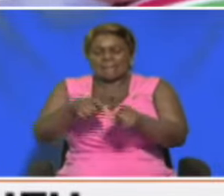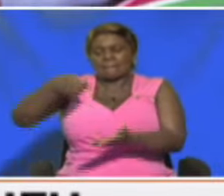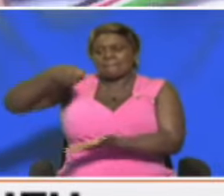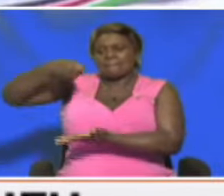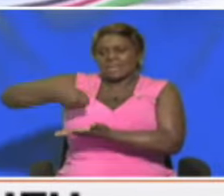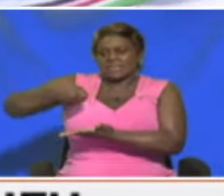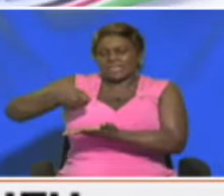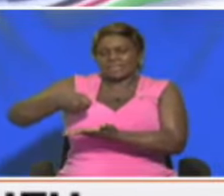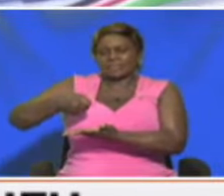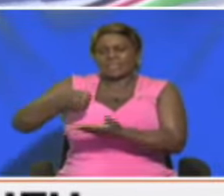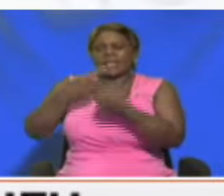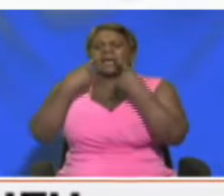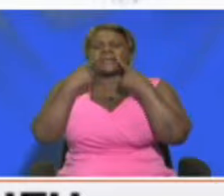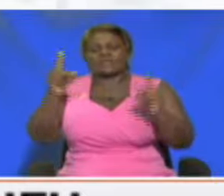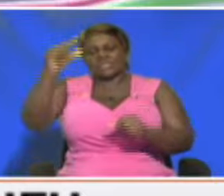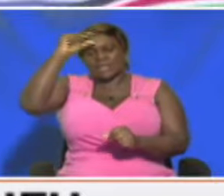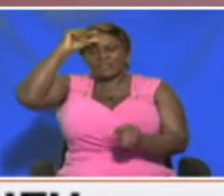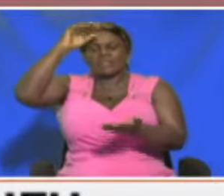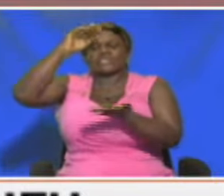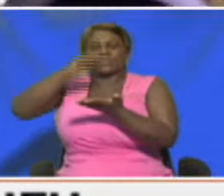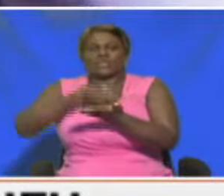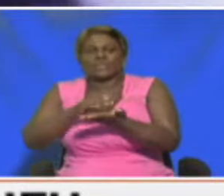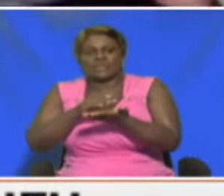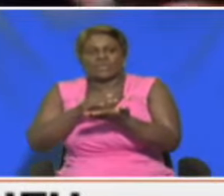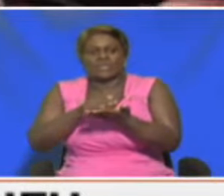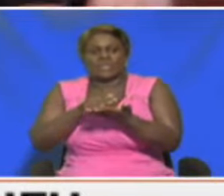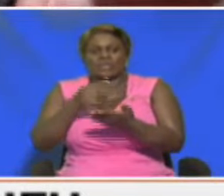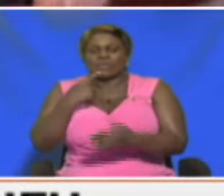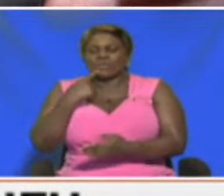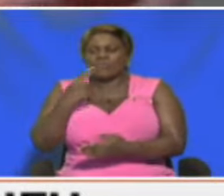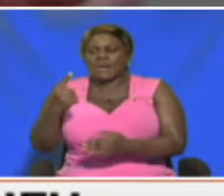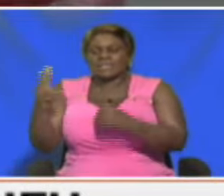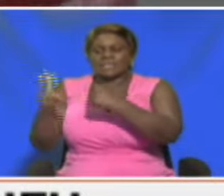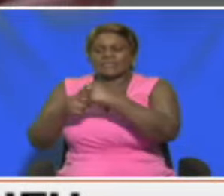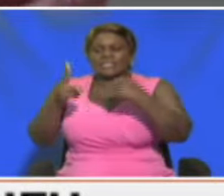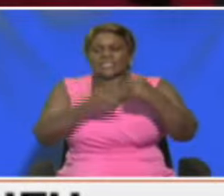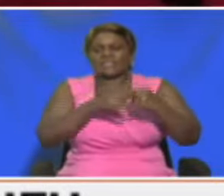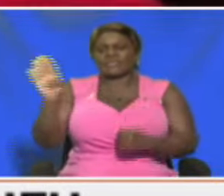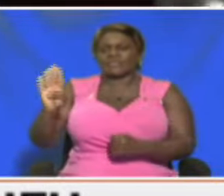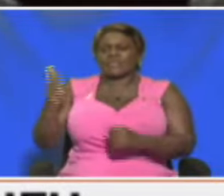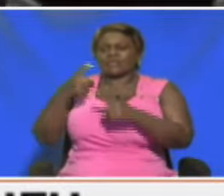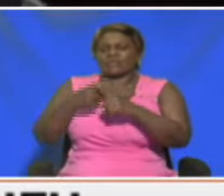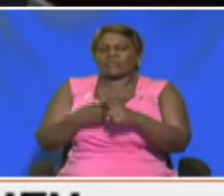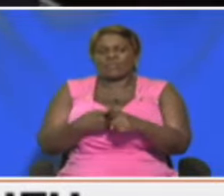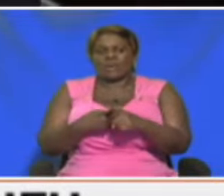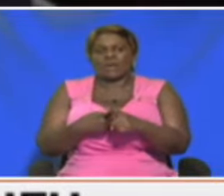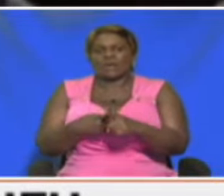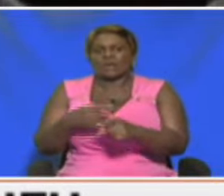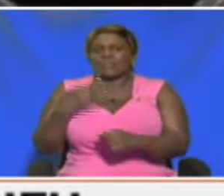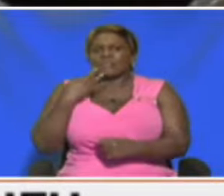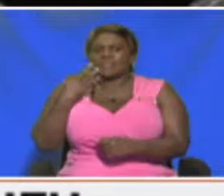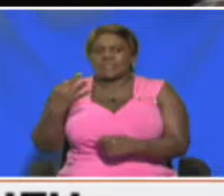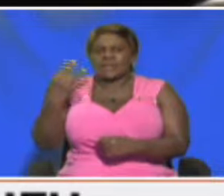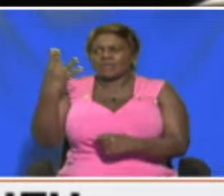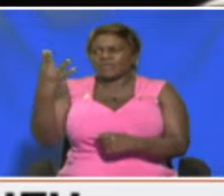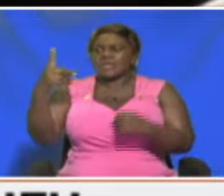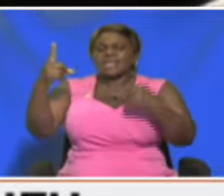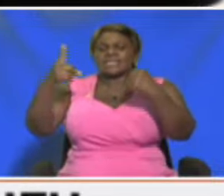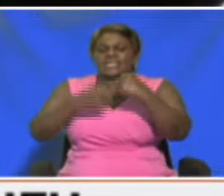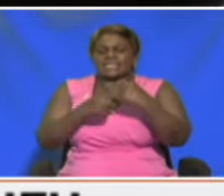bajeti, rais ametangaza serikali itapunguza shilingi bilioni 177 kutoka kwa shilingi bilioni